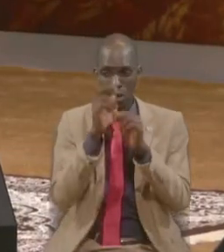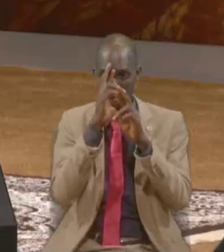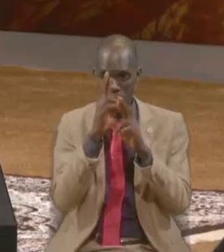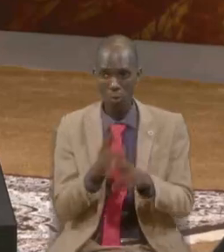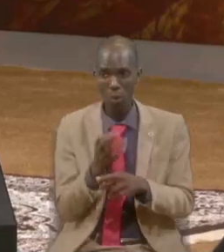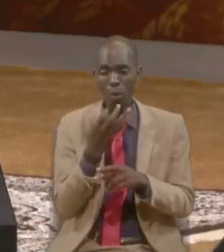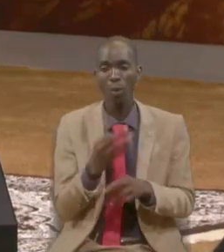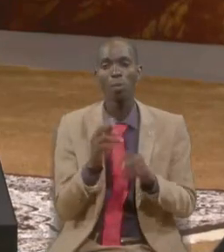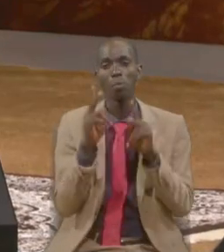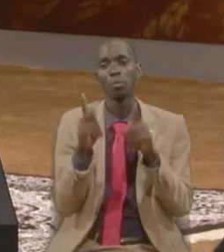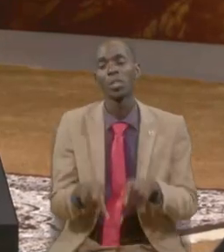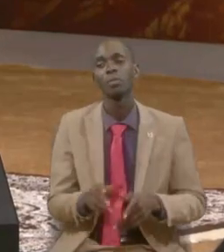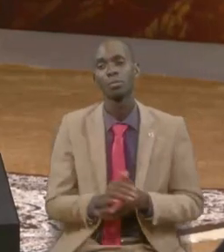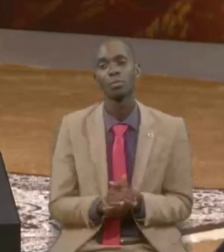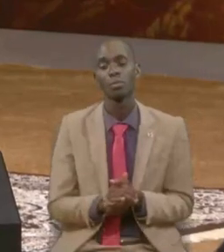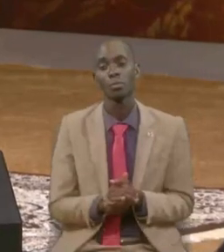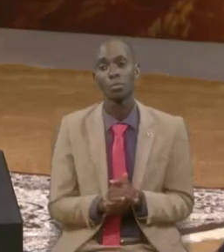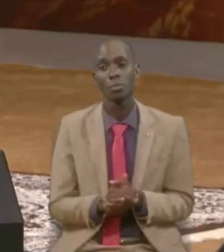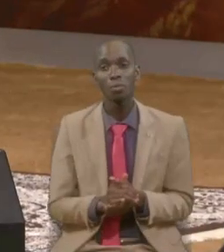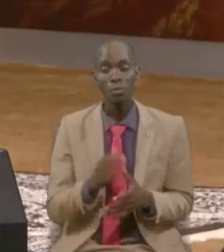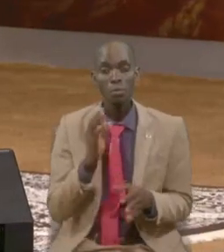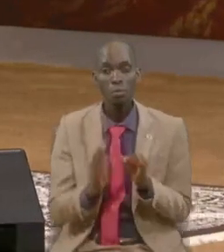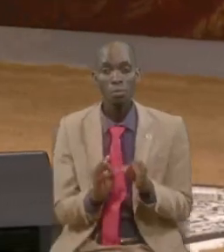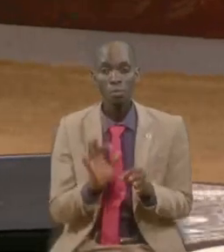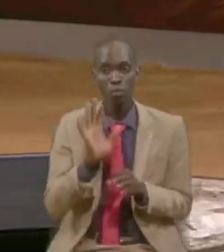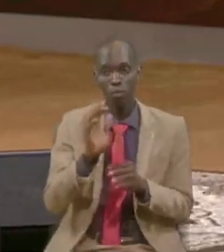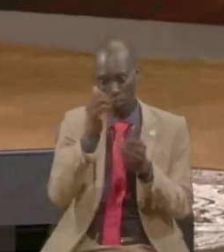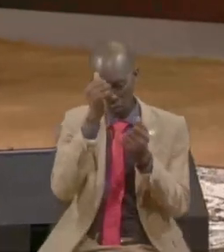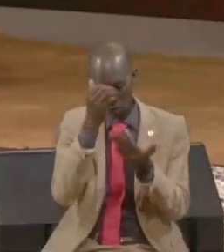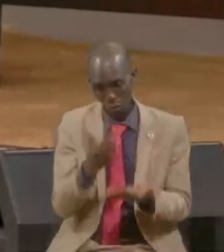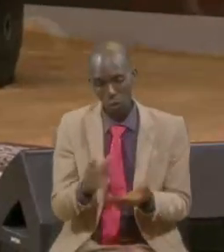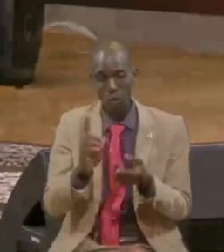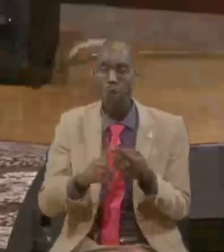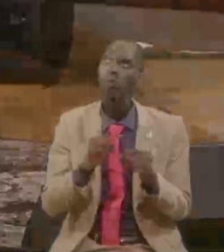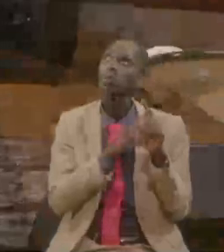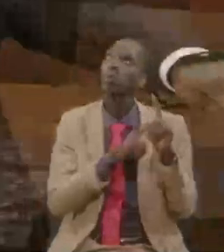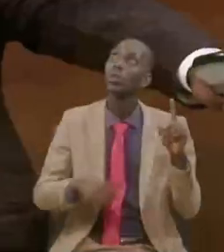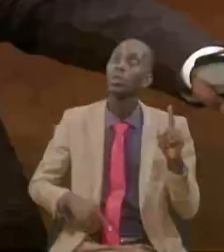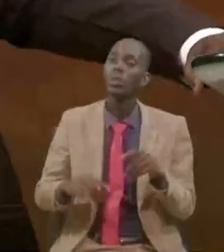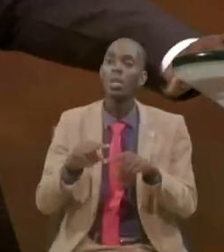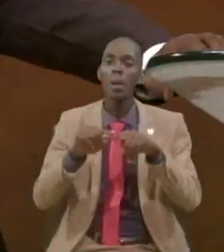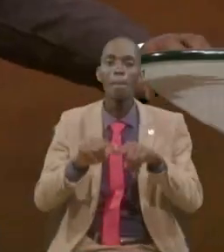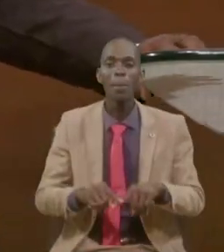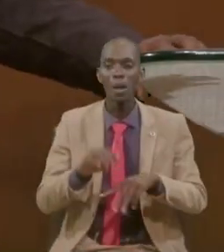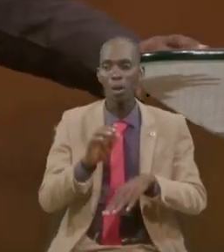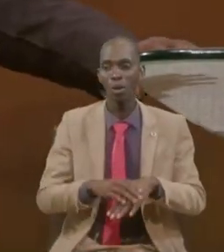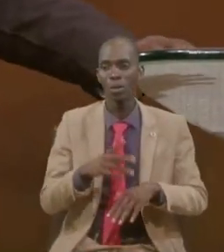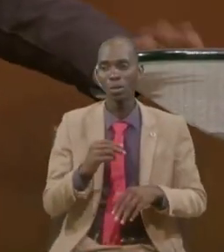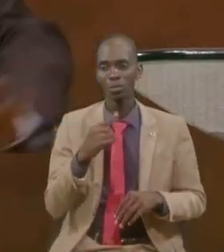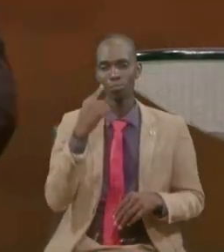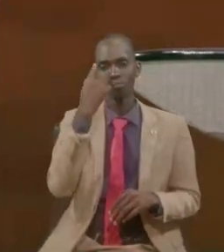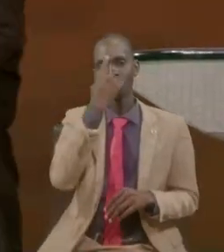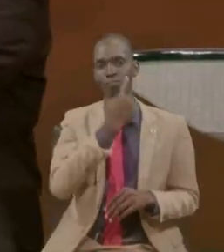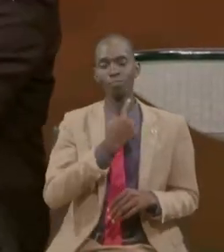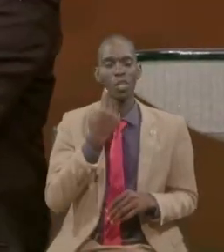avec acception de personne. Si vous êtes obéissant au Seigneur, dépend du